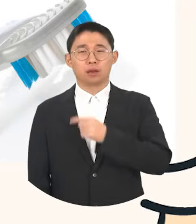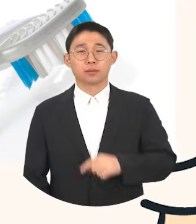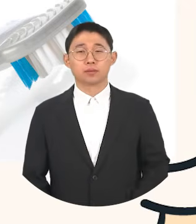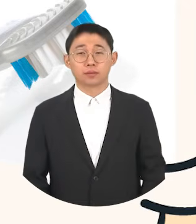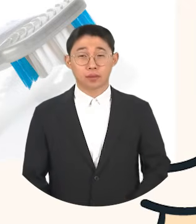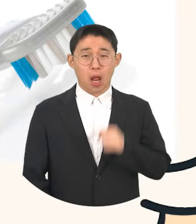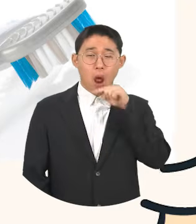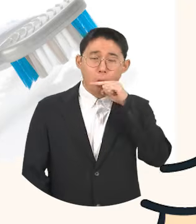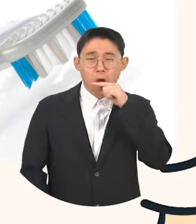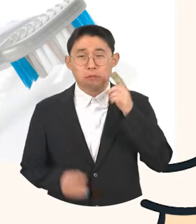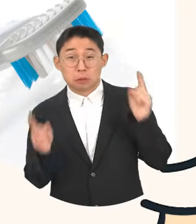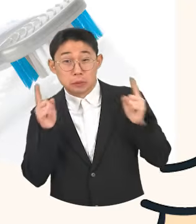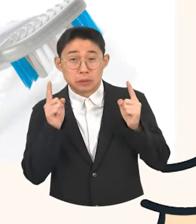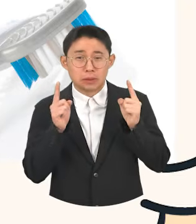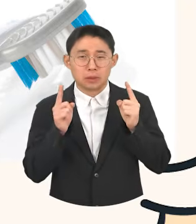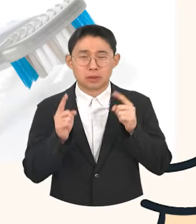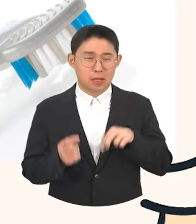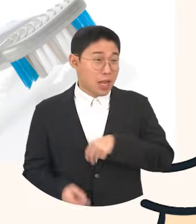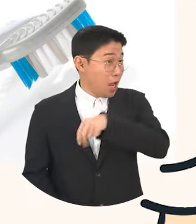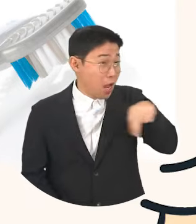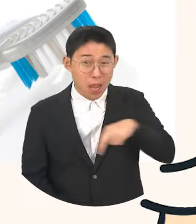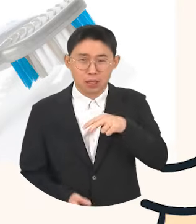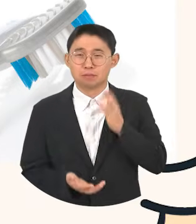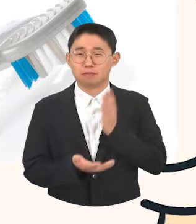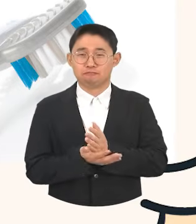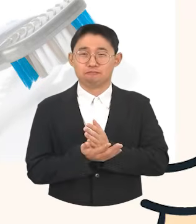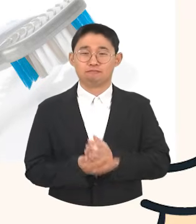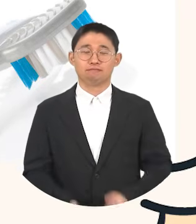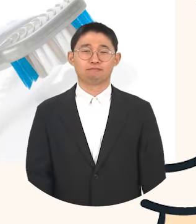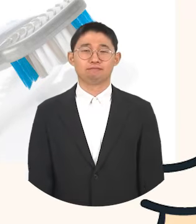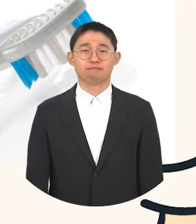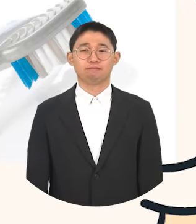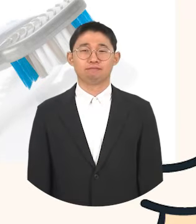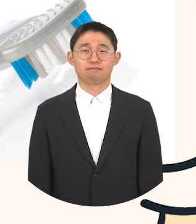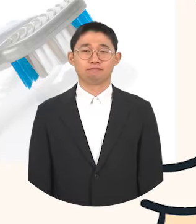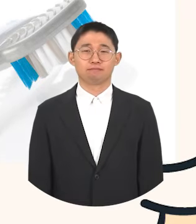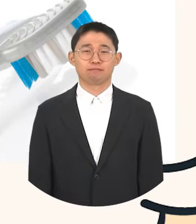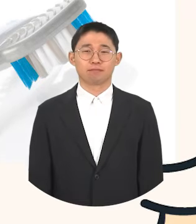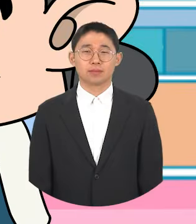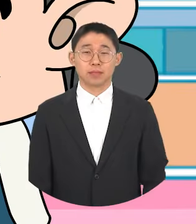찔리지 않도록 입에 물고 장난을 치거나 뛰어다니지 않아야겠죠?